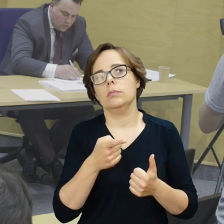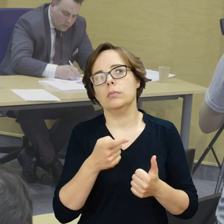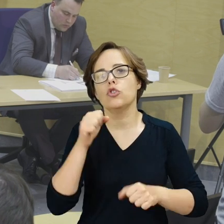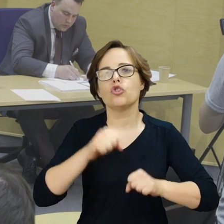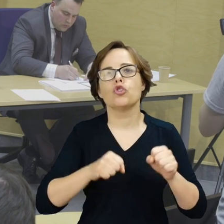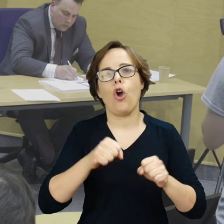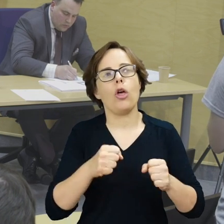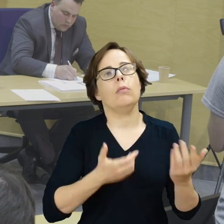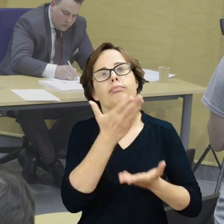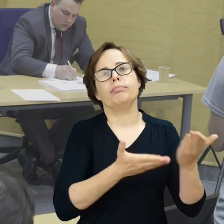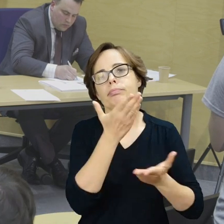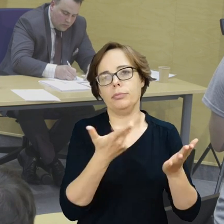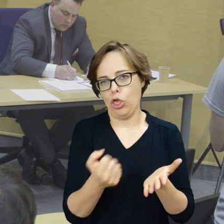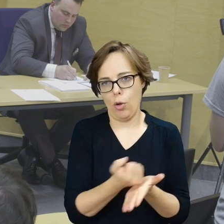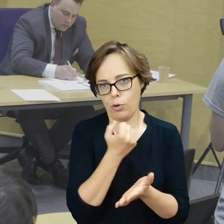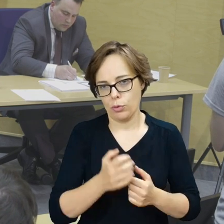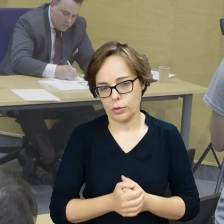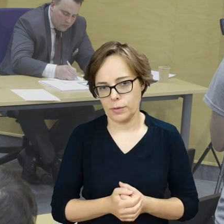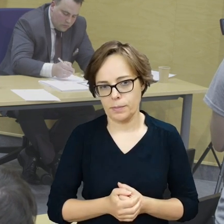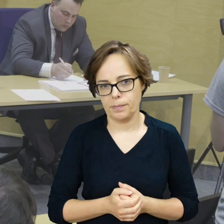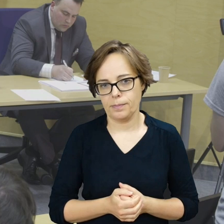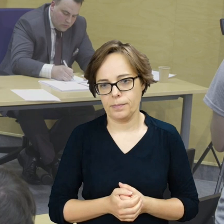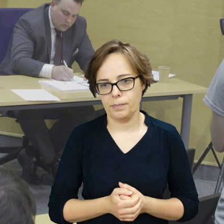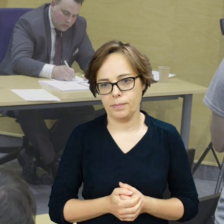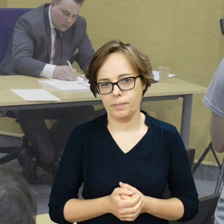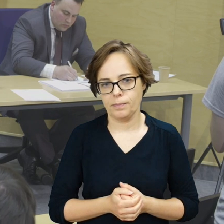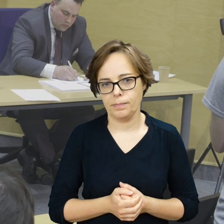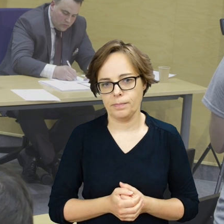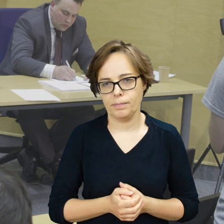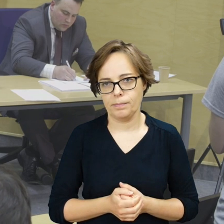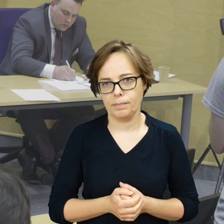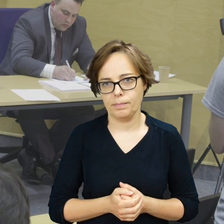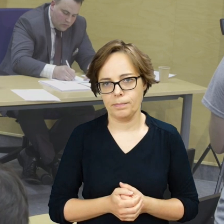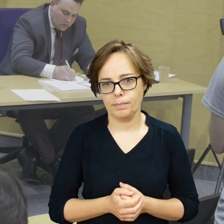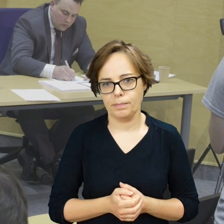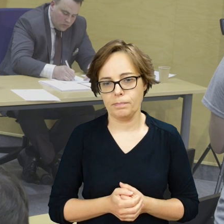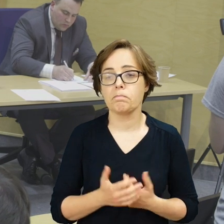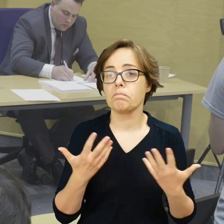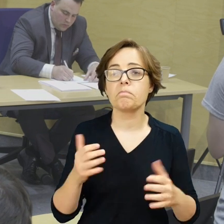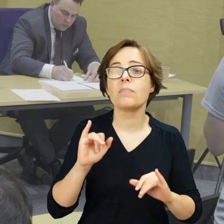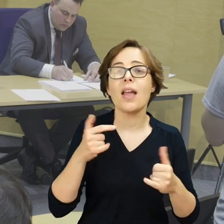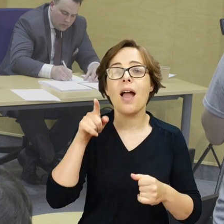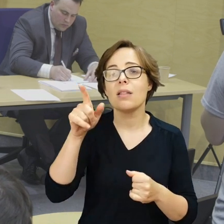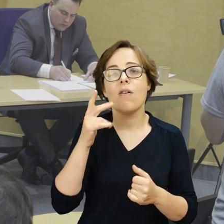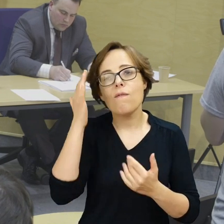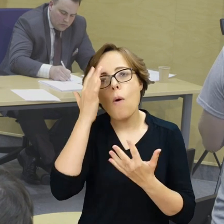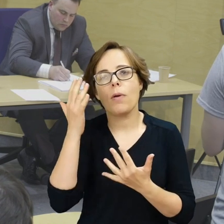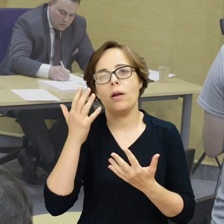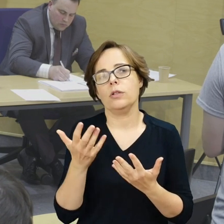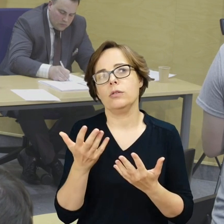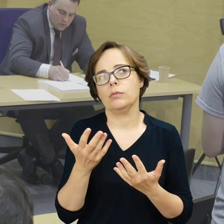czy jako sprawa sądowa administracyjnego. Jak sobie to wyobrażasz konstrukcję tego,